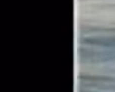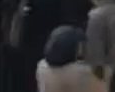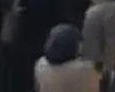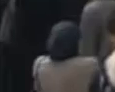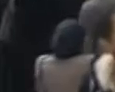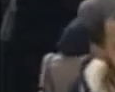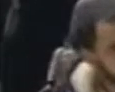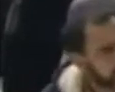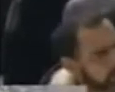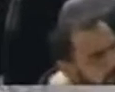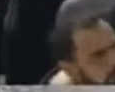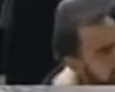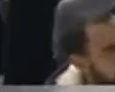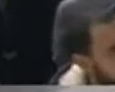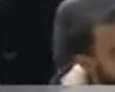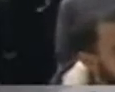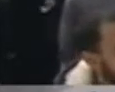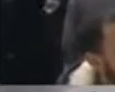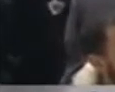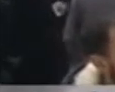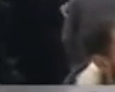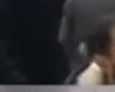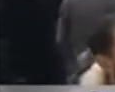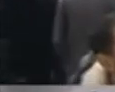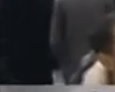مجهول. وجمعية الهلال الأحمر